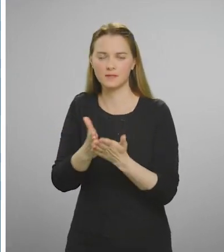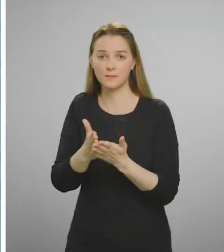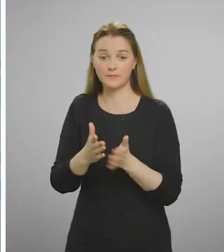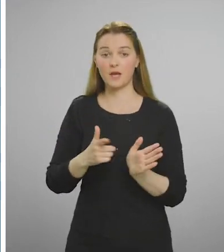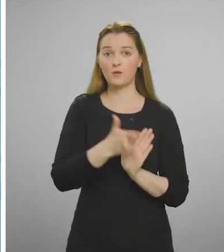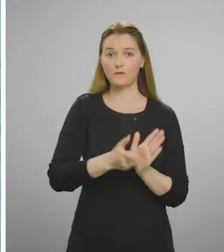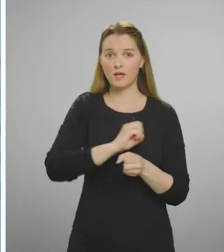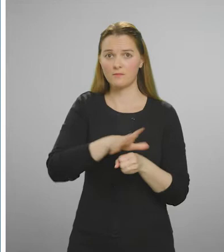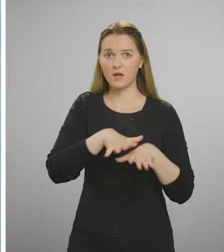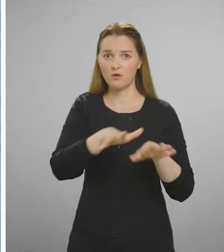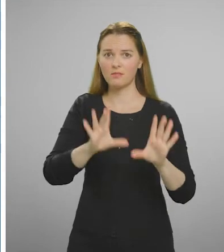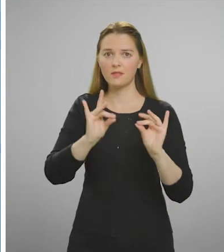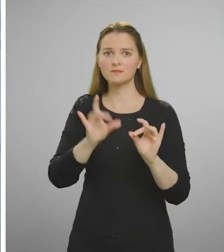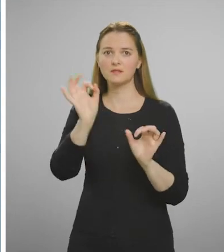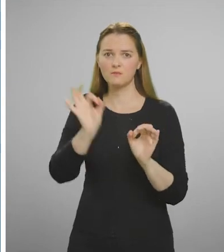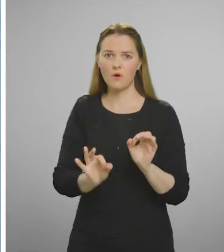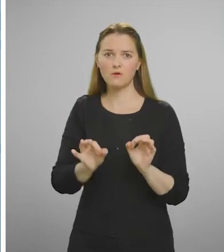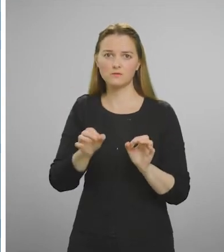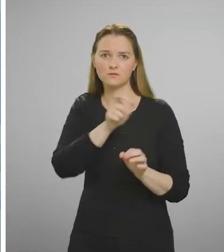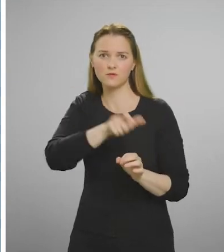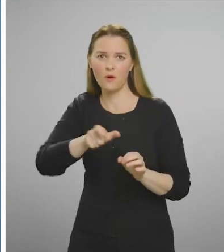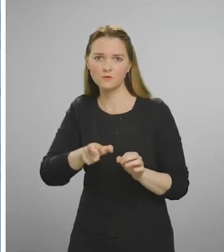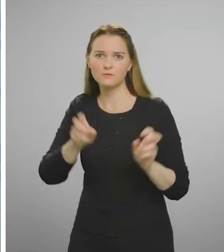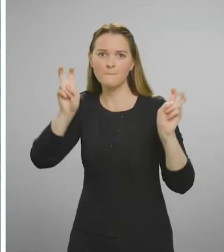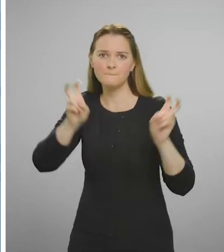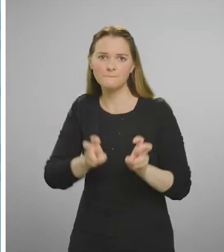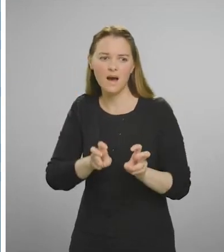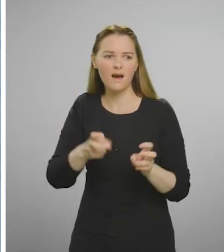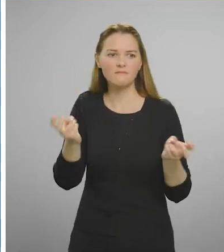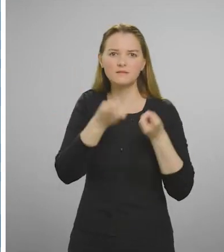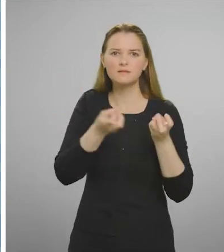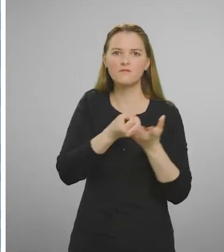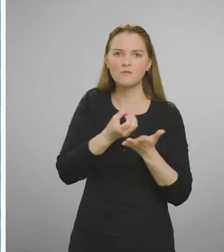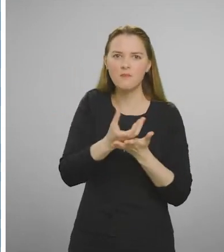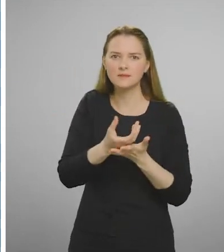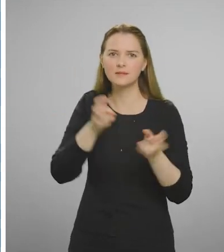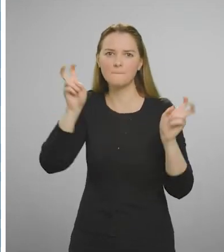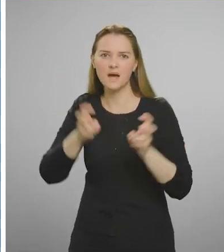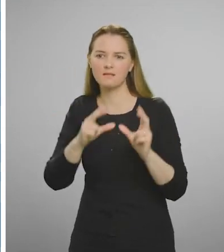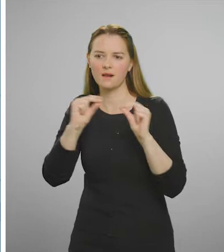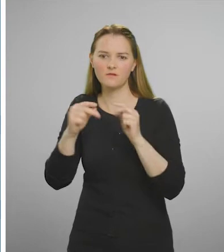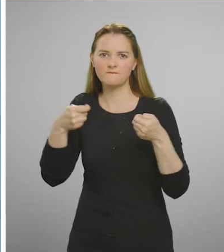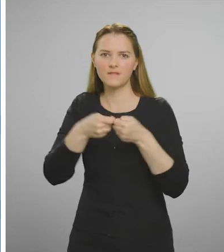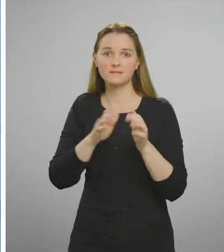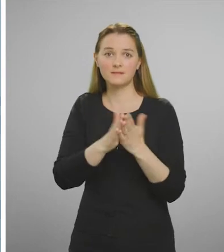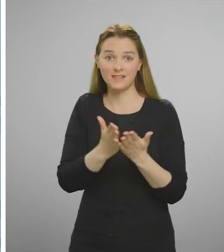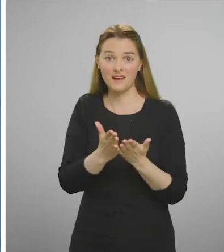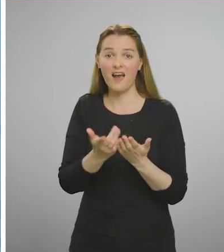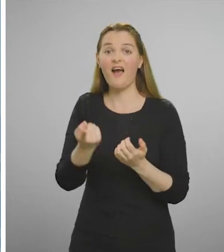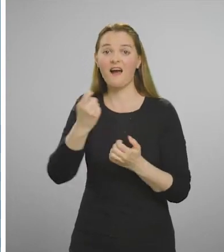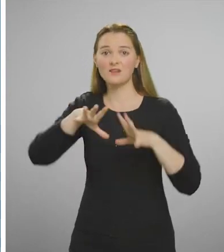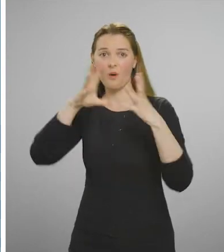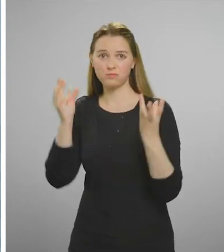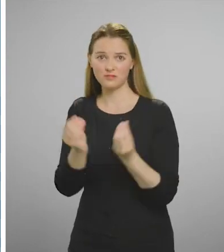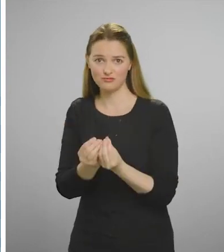tijekom pandemije 10% čitatelja pokazalo manji interes za knjige ili manje razgovarao o njima, generalno možemo reći da je interes